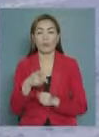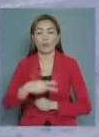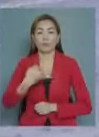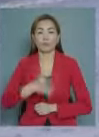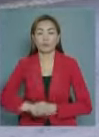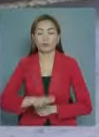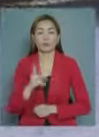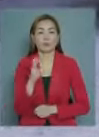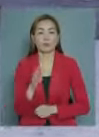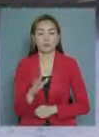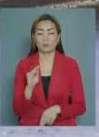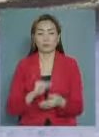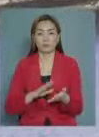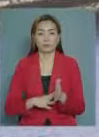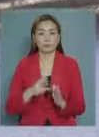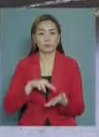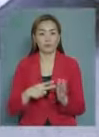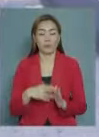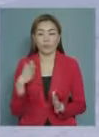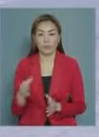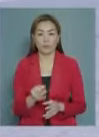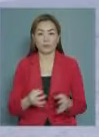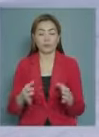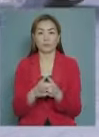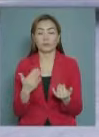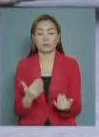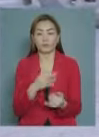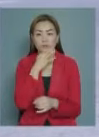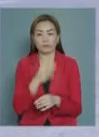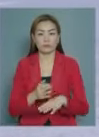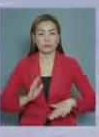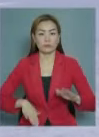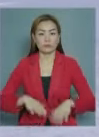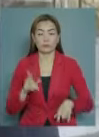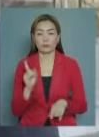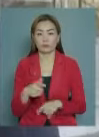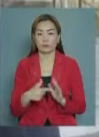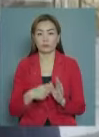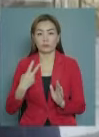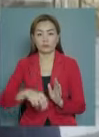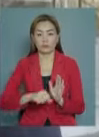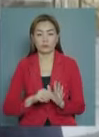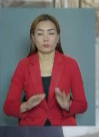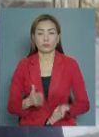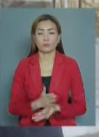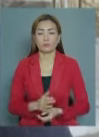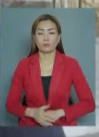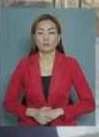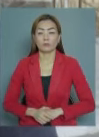дана жол белгісін қондыру жоспарланған. Дегенмен мердігер мекеме жауапсыздығынан оның тек 726-сы